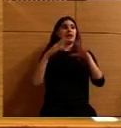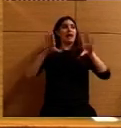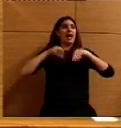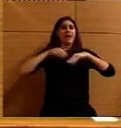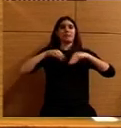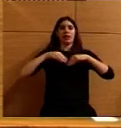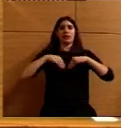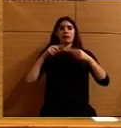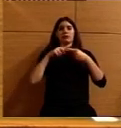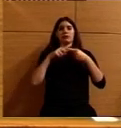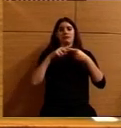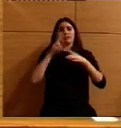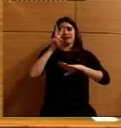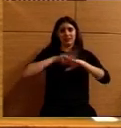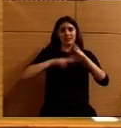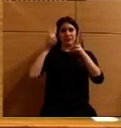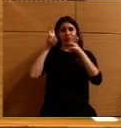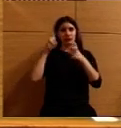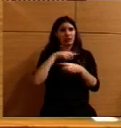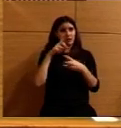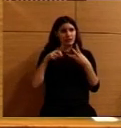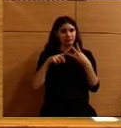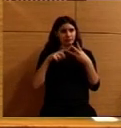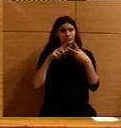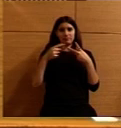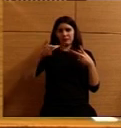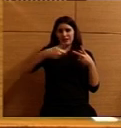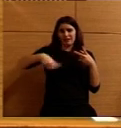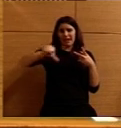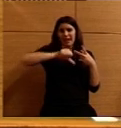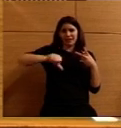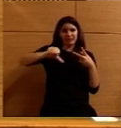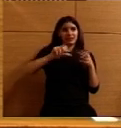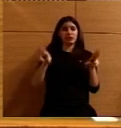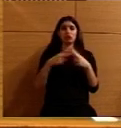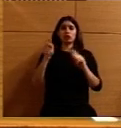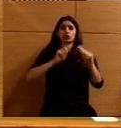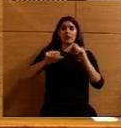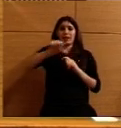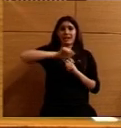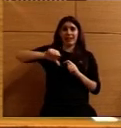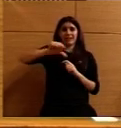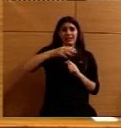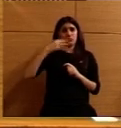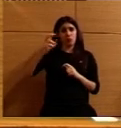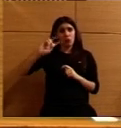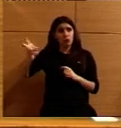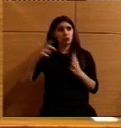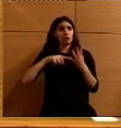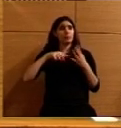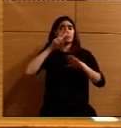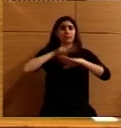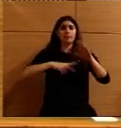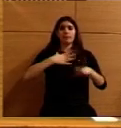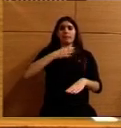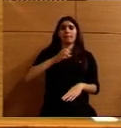per adaptació de delegació tributàries de la comunitat de regants de Londón, de la societat de regs del Pou de la Maimona, de la delegació de funcions de l'Ajuntament